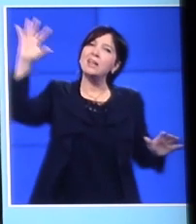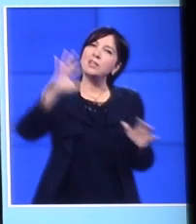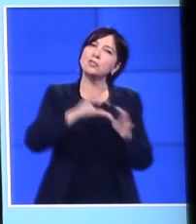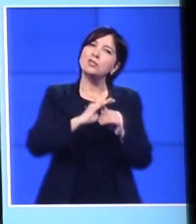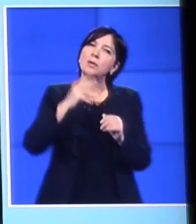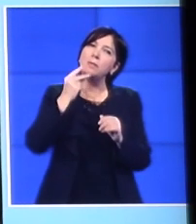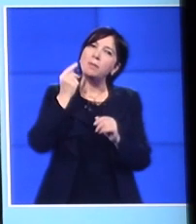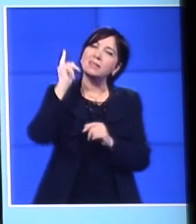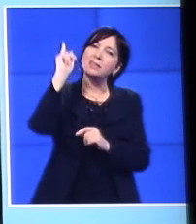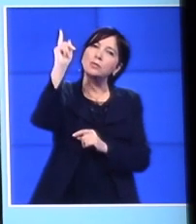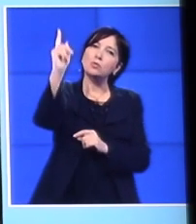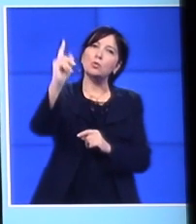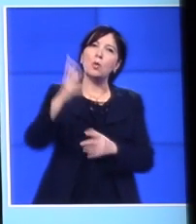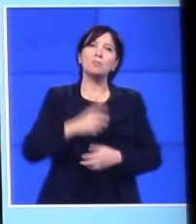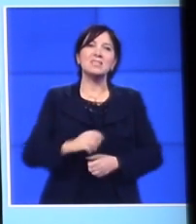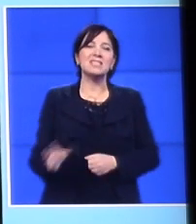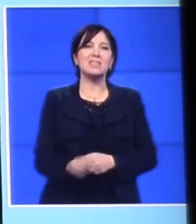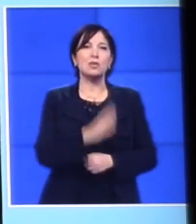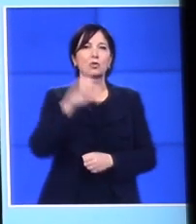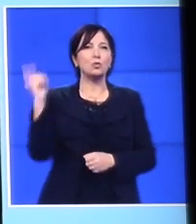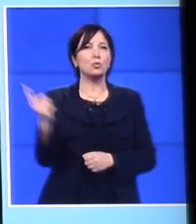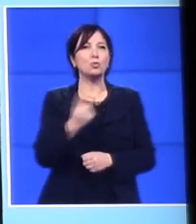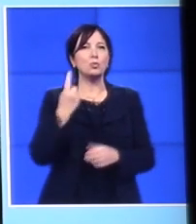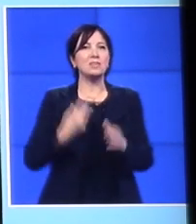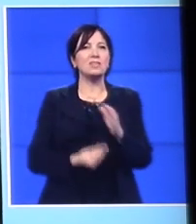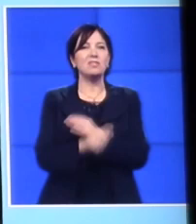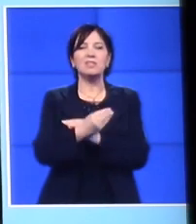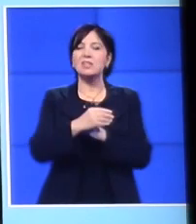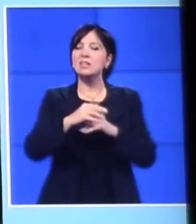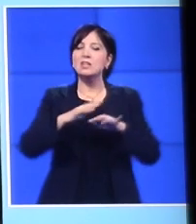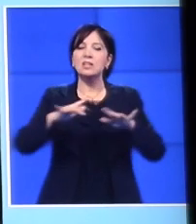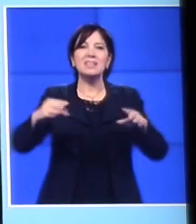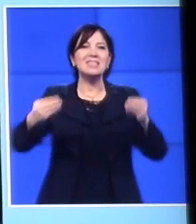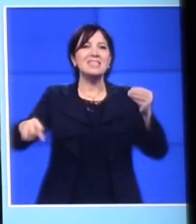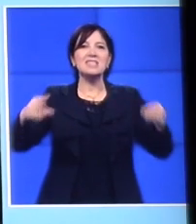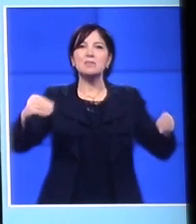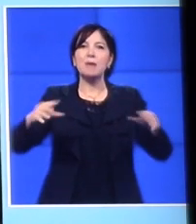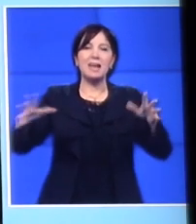Padre misericordioso, tutti i tuoi figli ovunque dispersi.